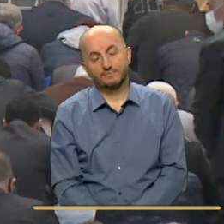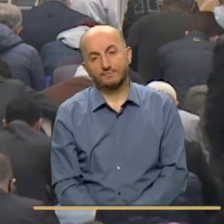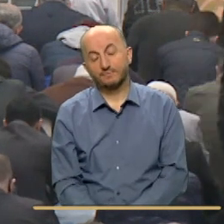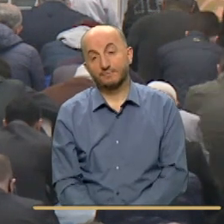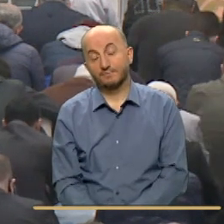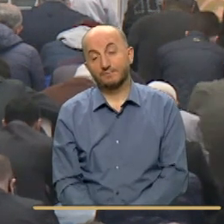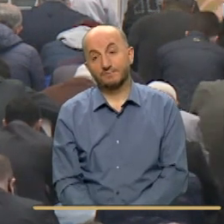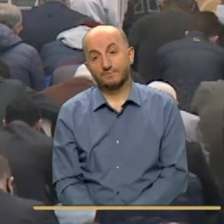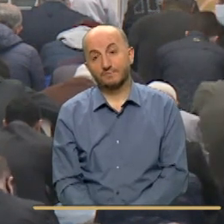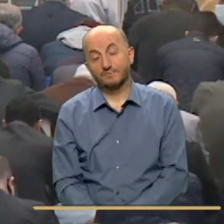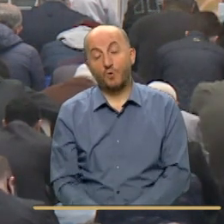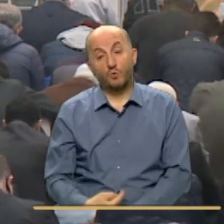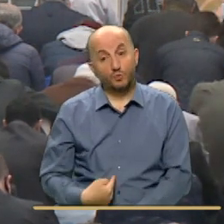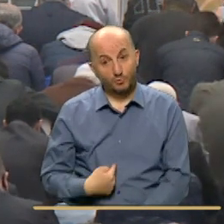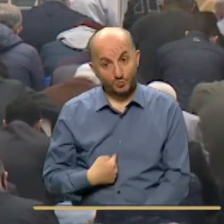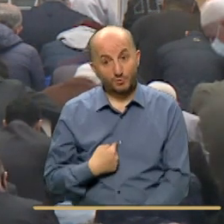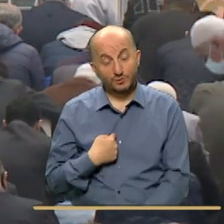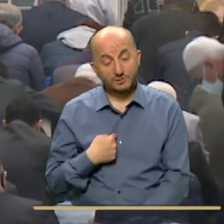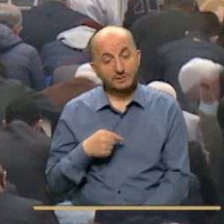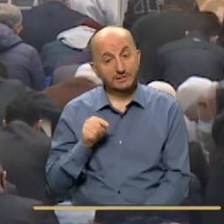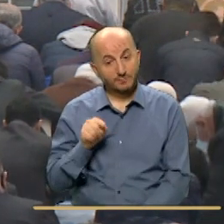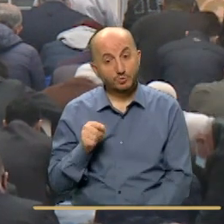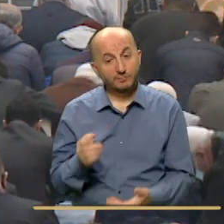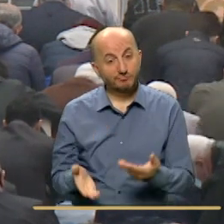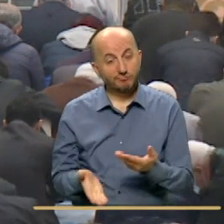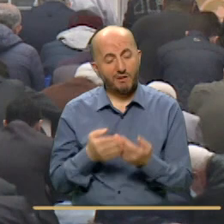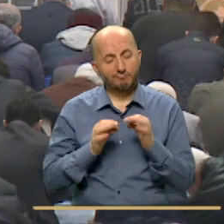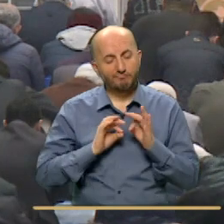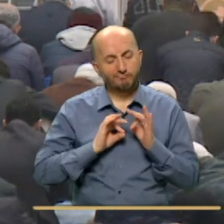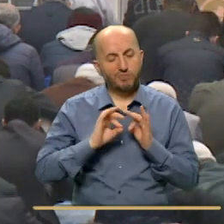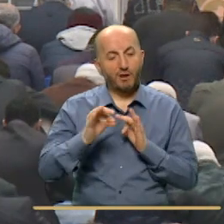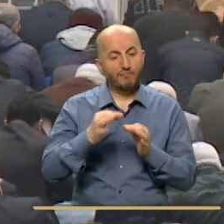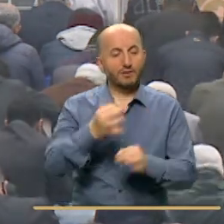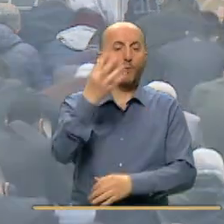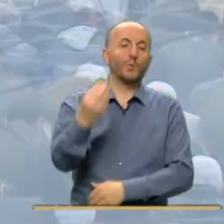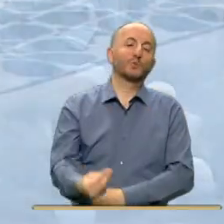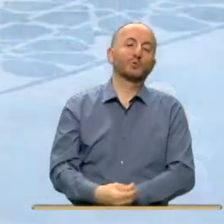لَعَلَّكُمْ تَتَّقُونَ Umulur ki bu sayede takvaya ulaşırsınız.